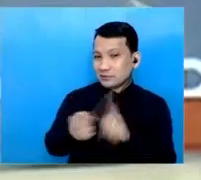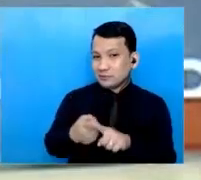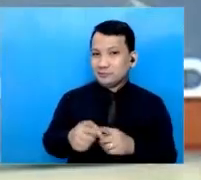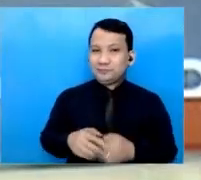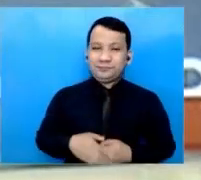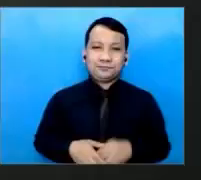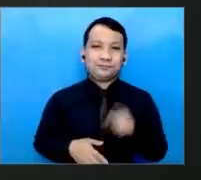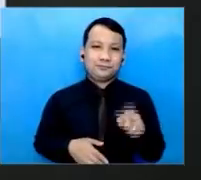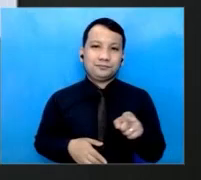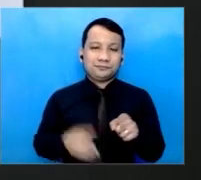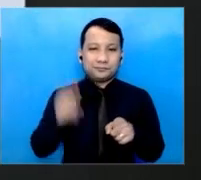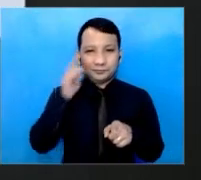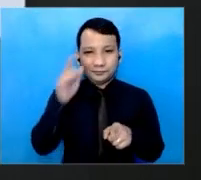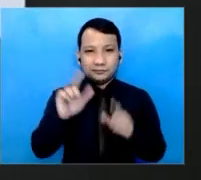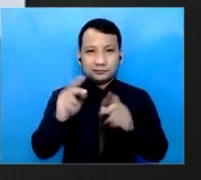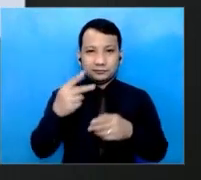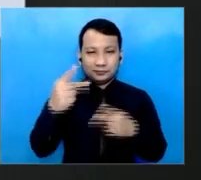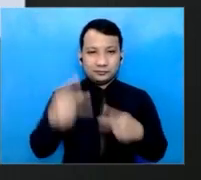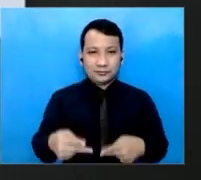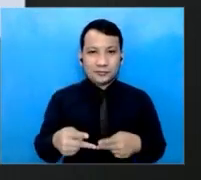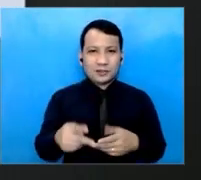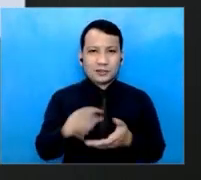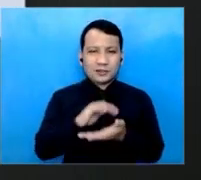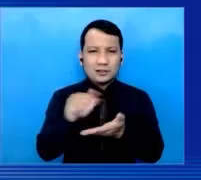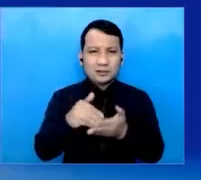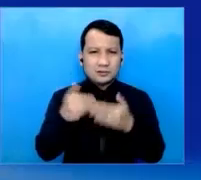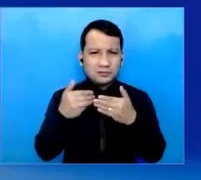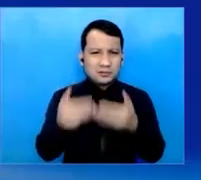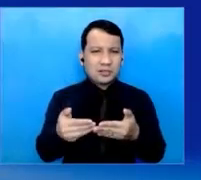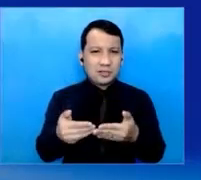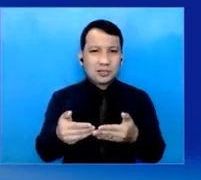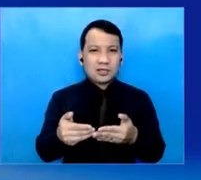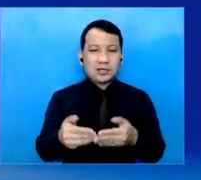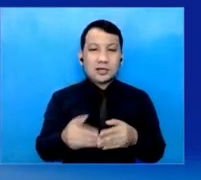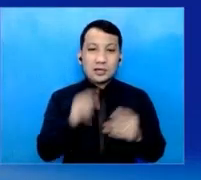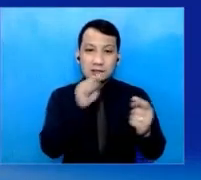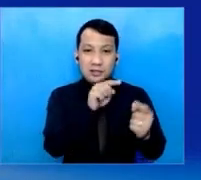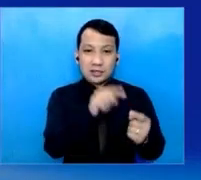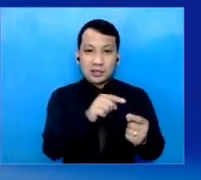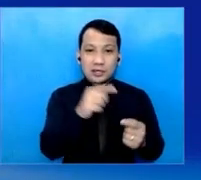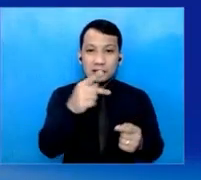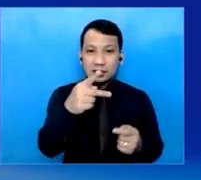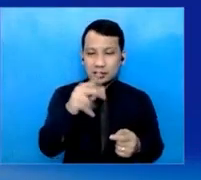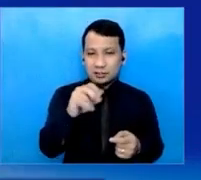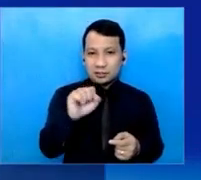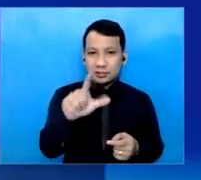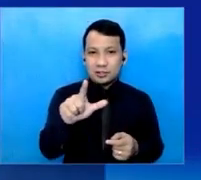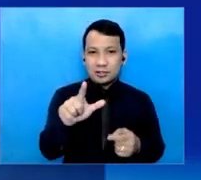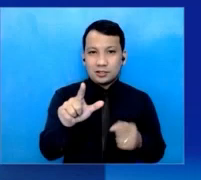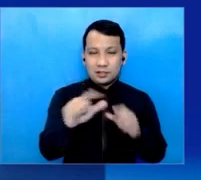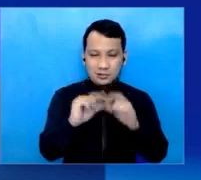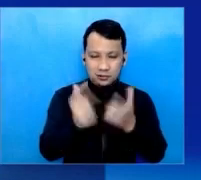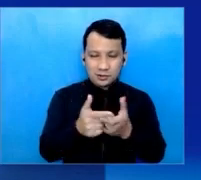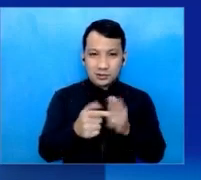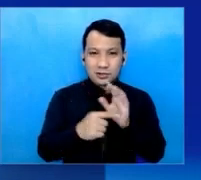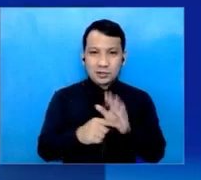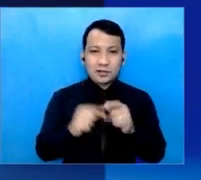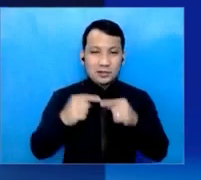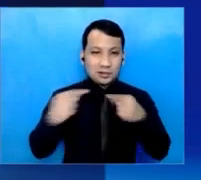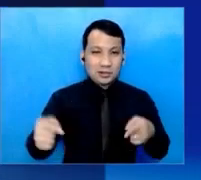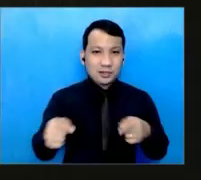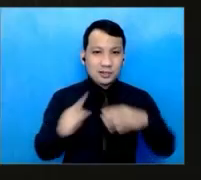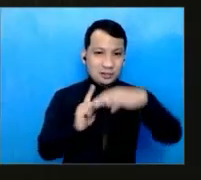Celine sa isang website, typo lang kaya Aroy. Eto, inaaway ngayon ng Kathniel dahil pa-party list sa grupong tumabla sa